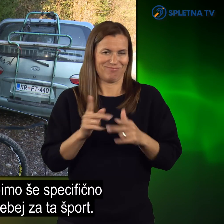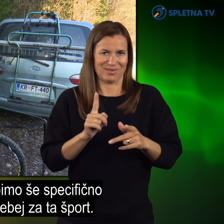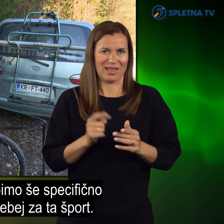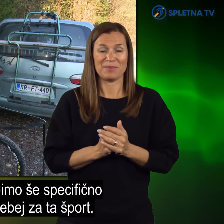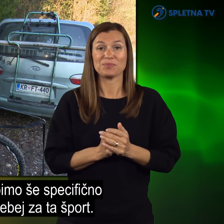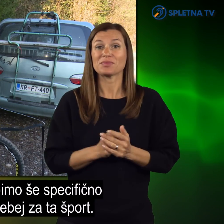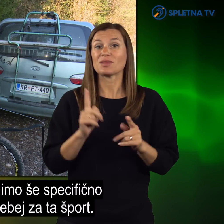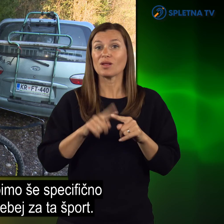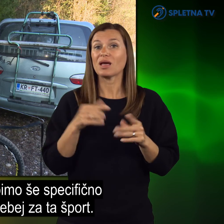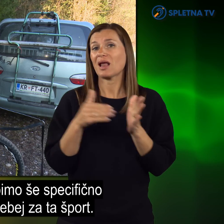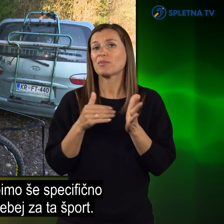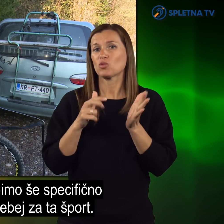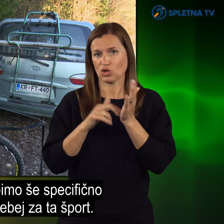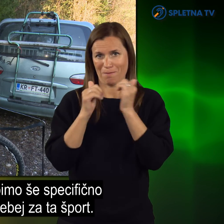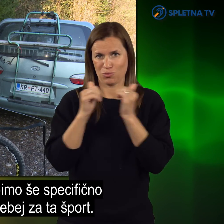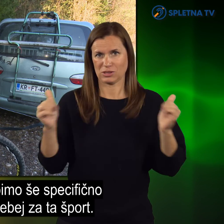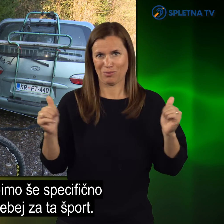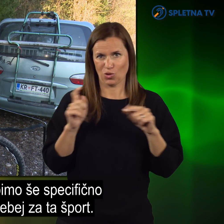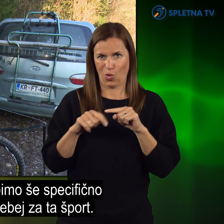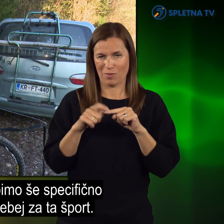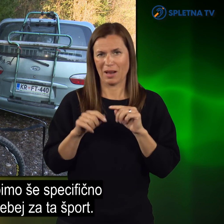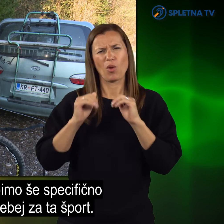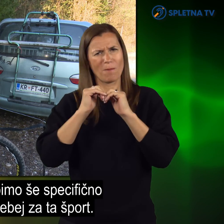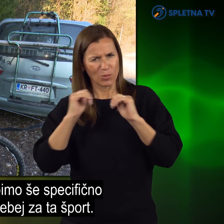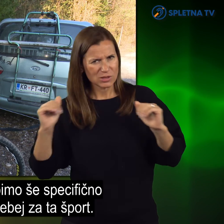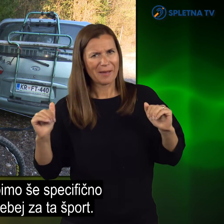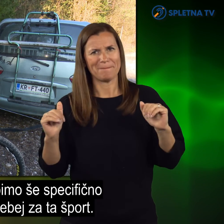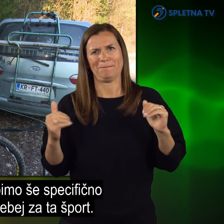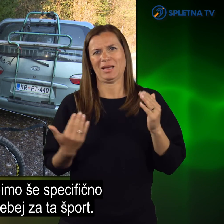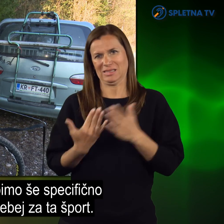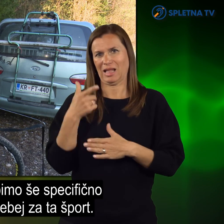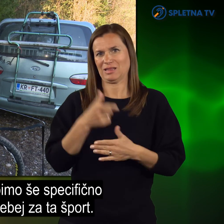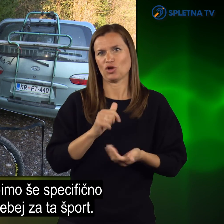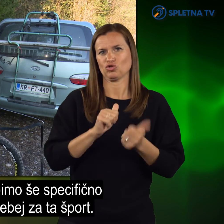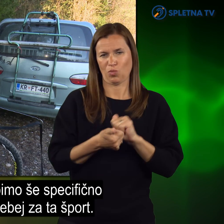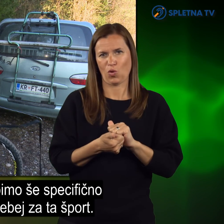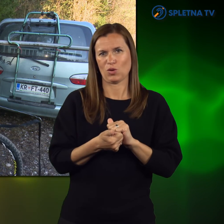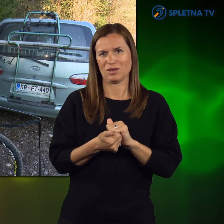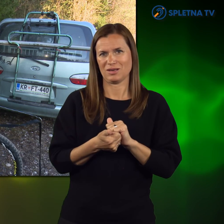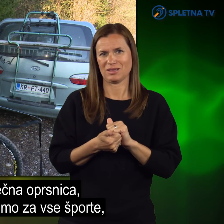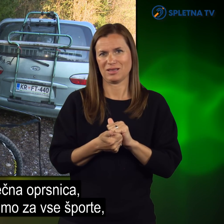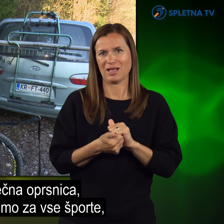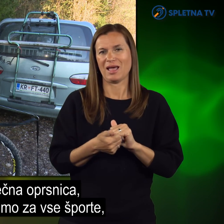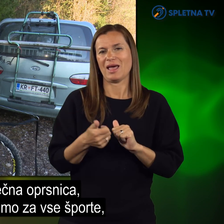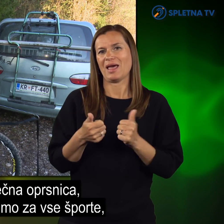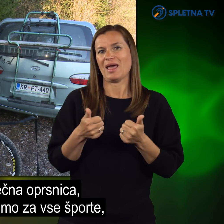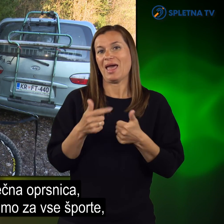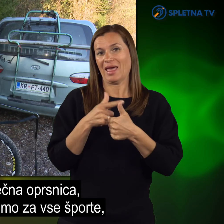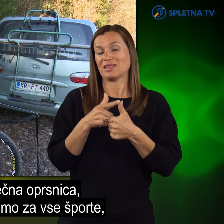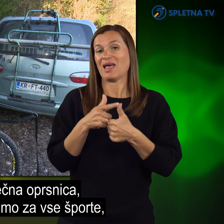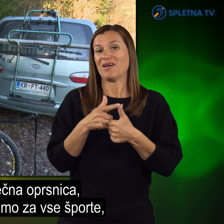Potem pa rabimo še specifično opremo, prav posebej za ta šport. Ena stvar je v